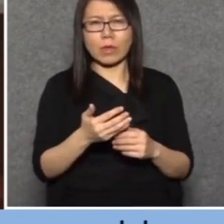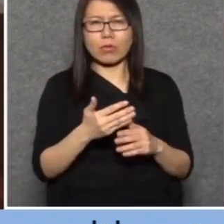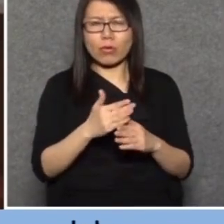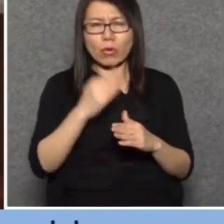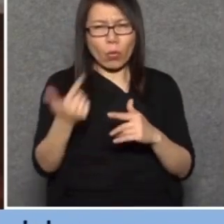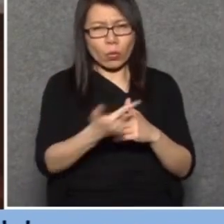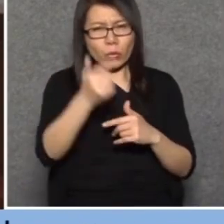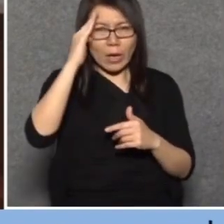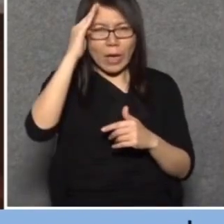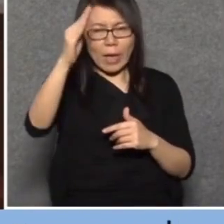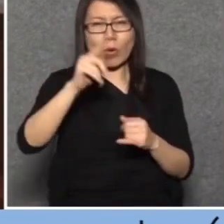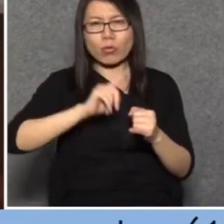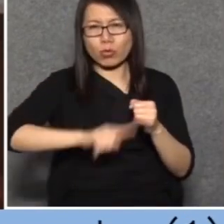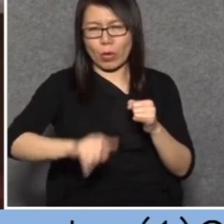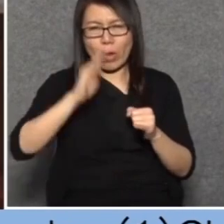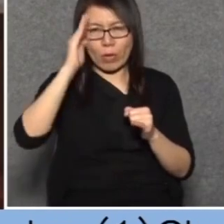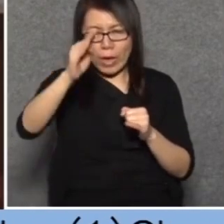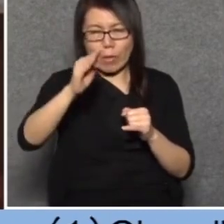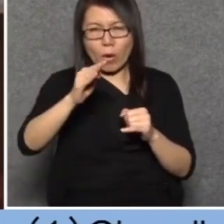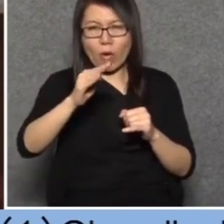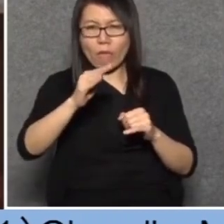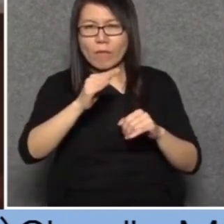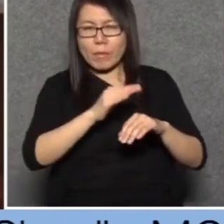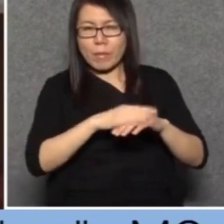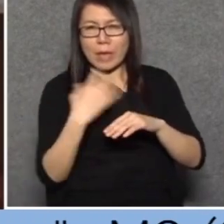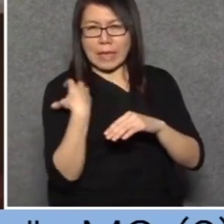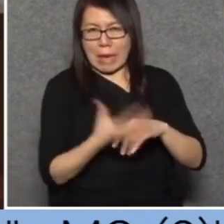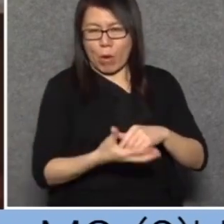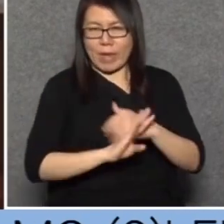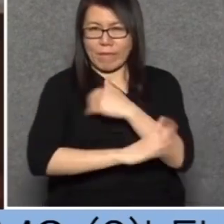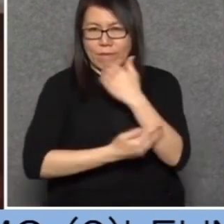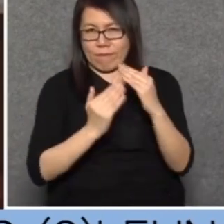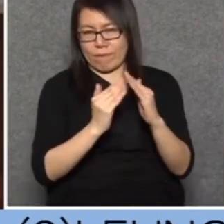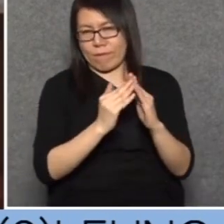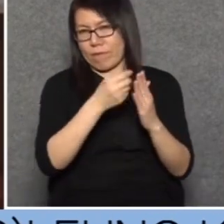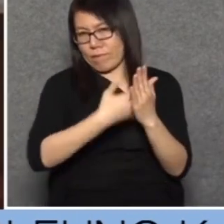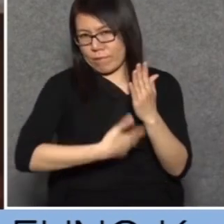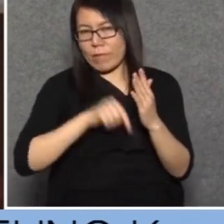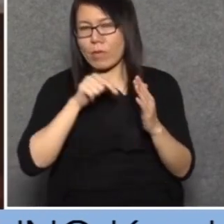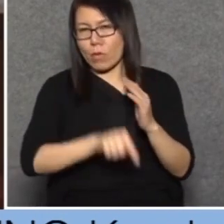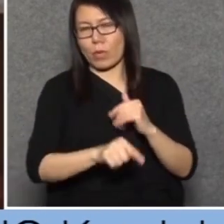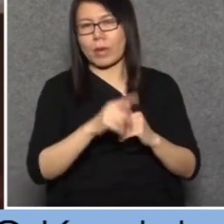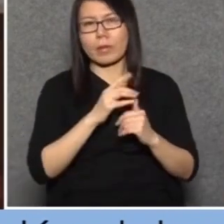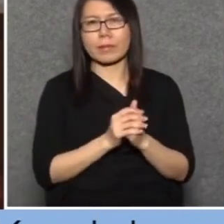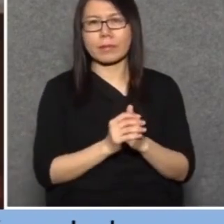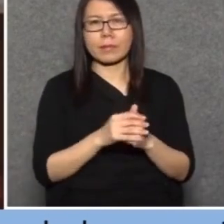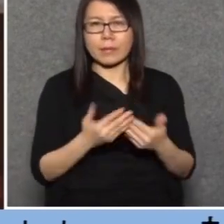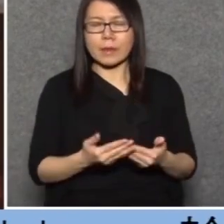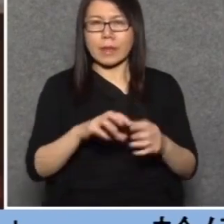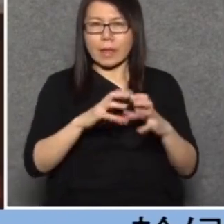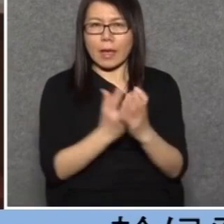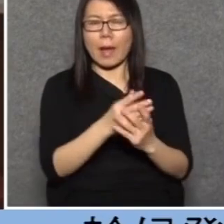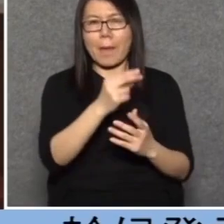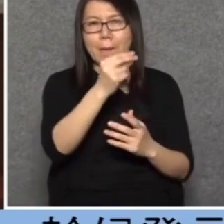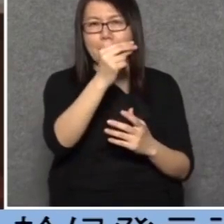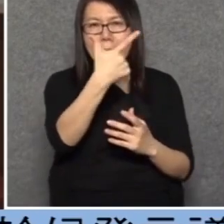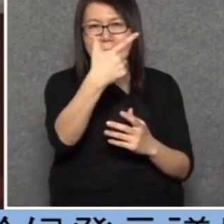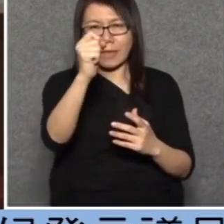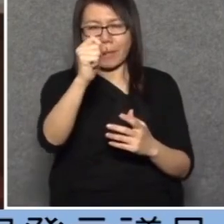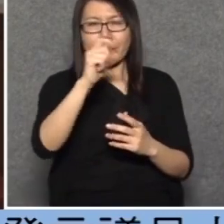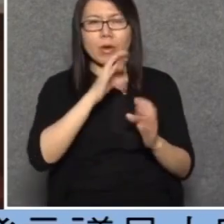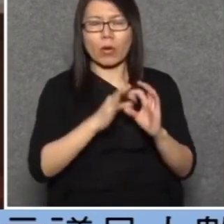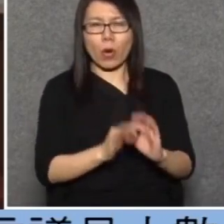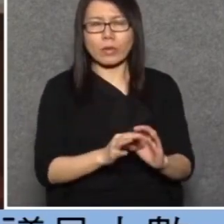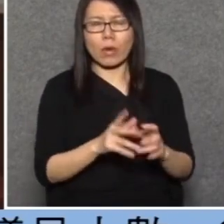望，最後的希望放在一個司法制度那裡。現在這個總目80就是講這些司法機構